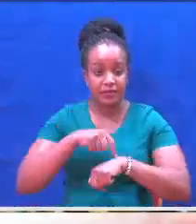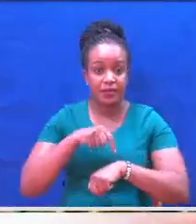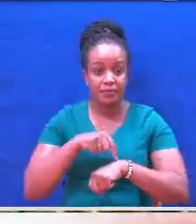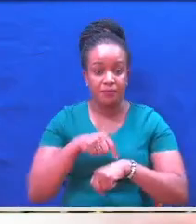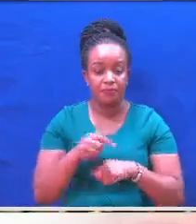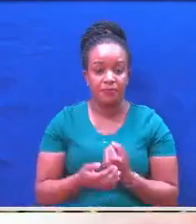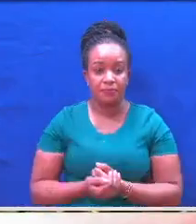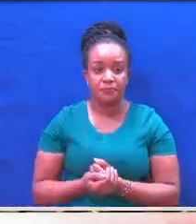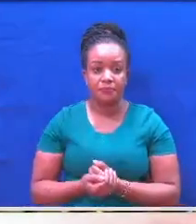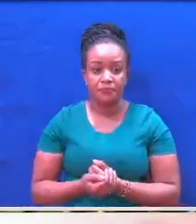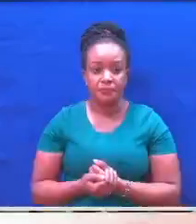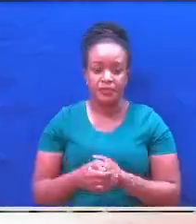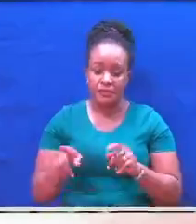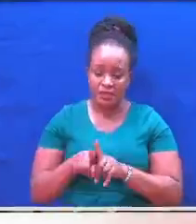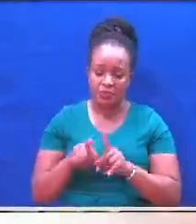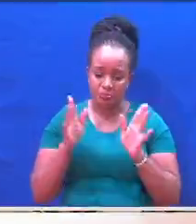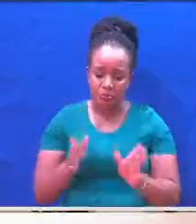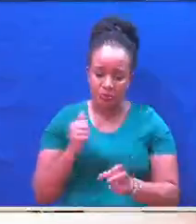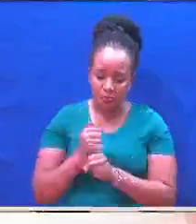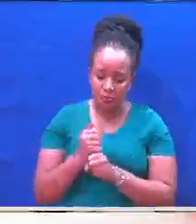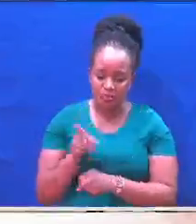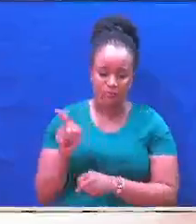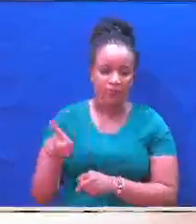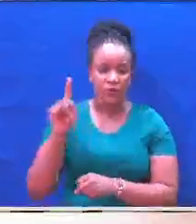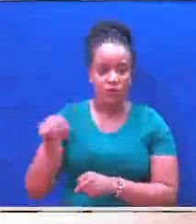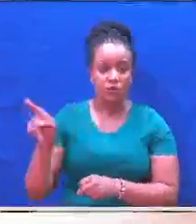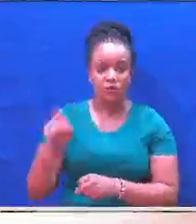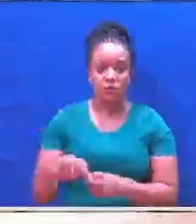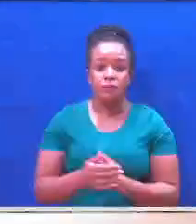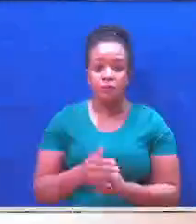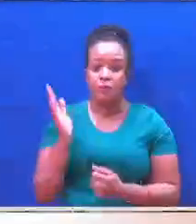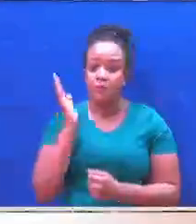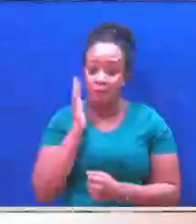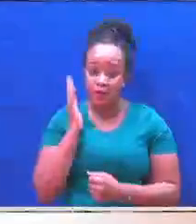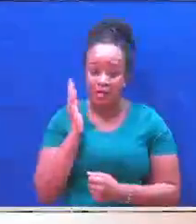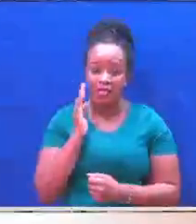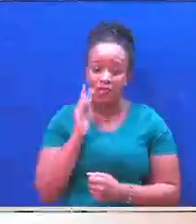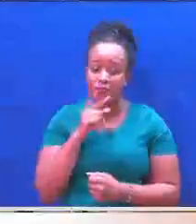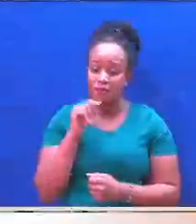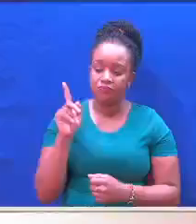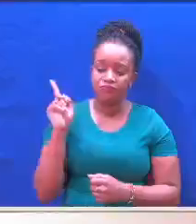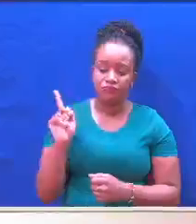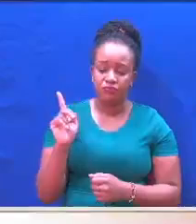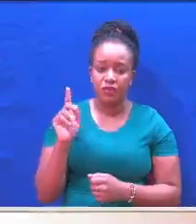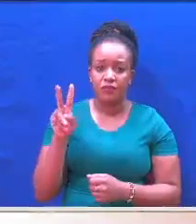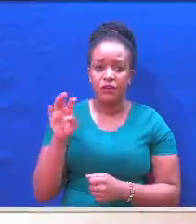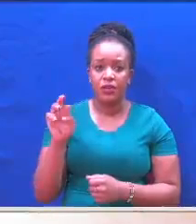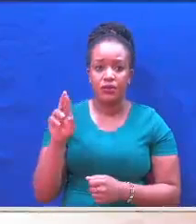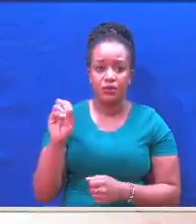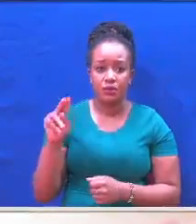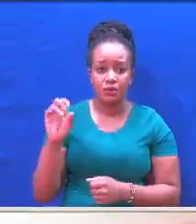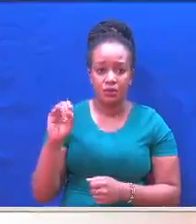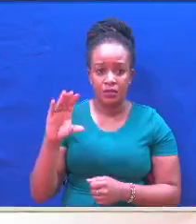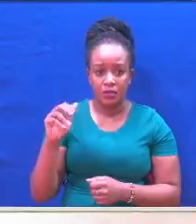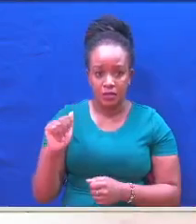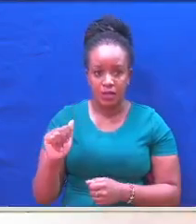tukiamini Mungu mwenye amefanya hii kitendo itafatikana. Mamake marehemu Veronica Wangui anasema waliwasiliana na